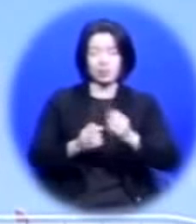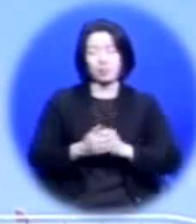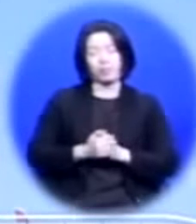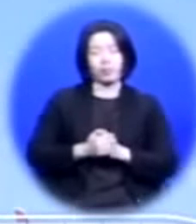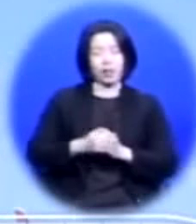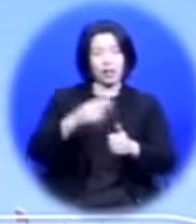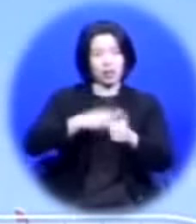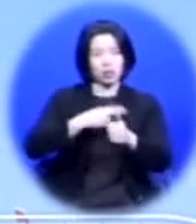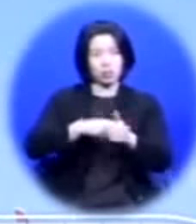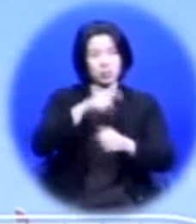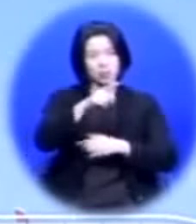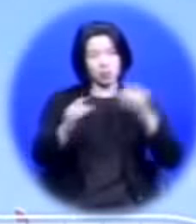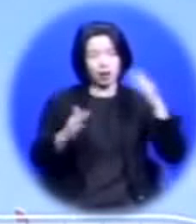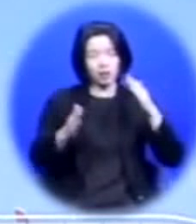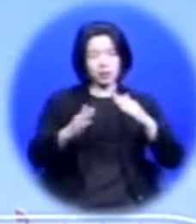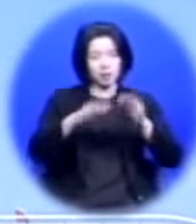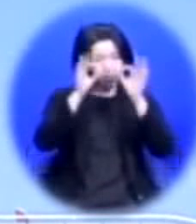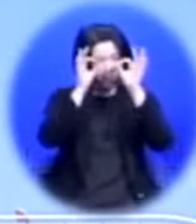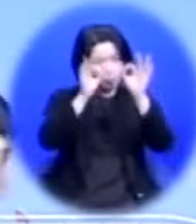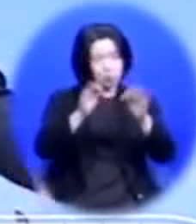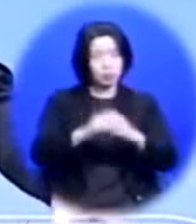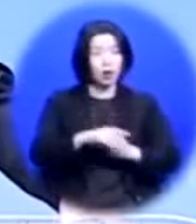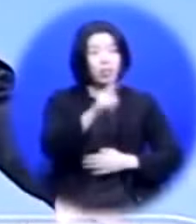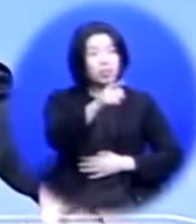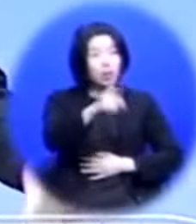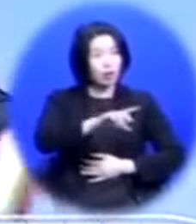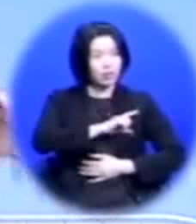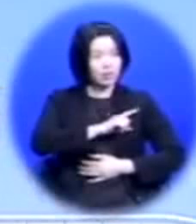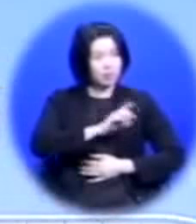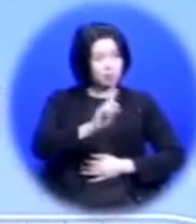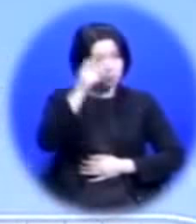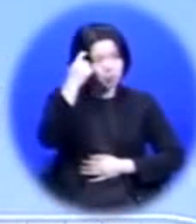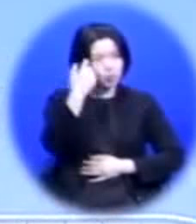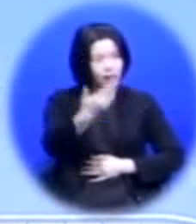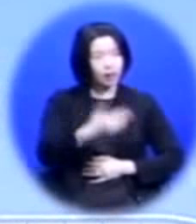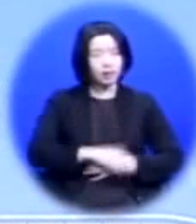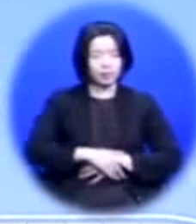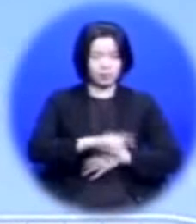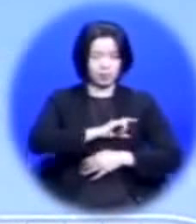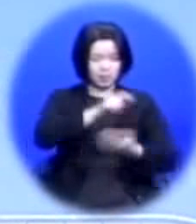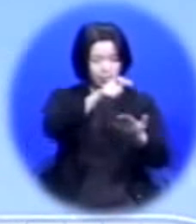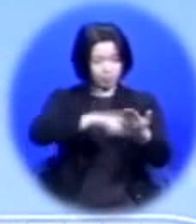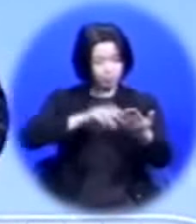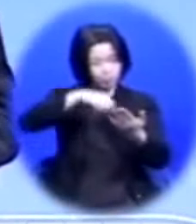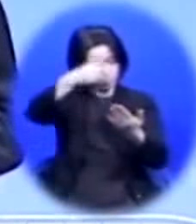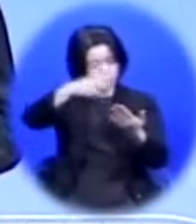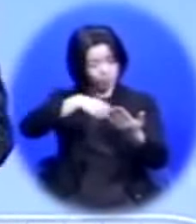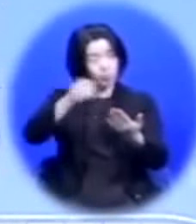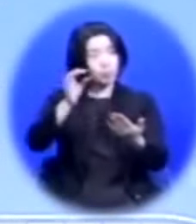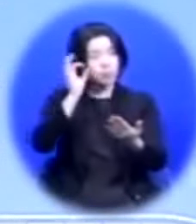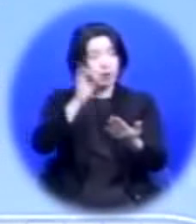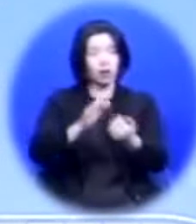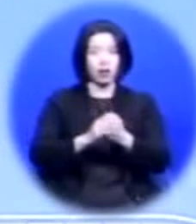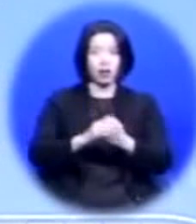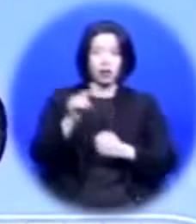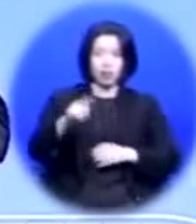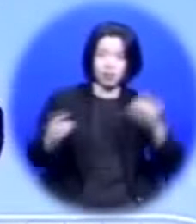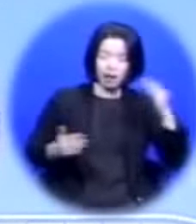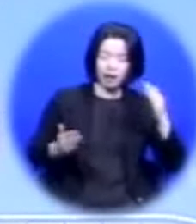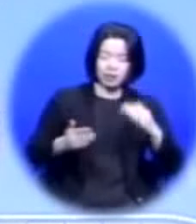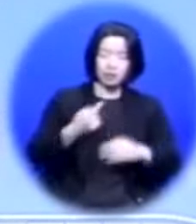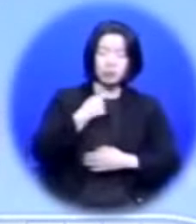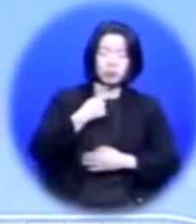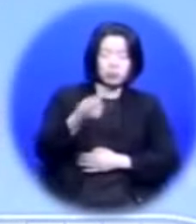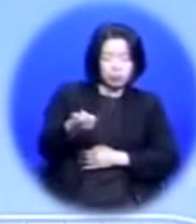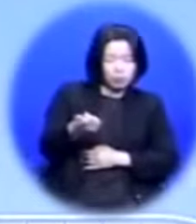똑바로 쳐다보면서 자네 이름이 뭐야 그러면서 출석표를 이렇게 드시는 거예요 그이 학생이 갑자기 소리가 확